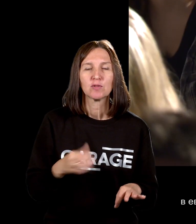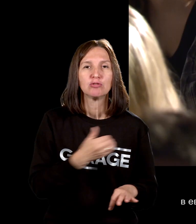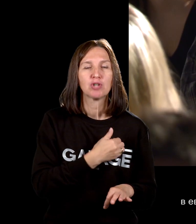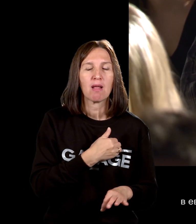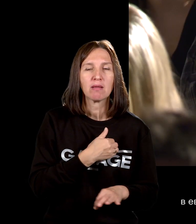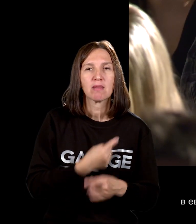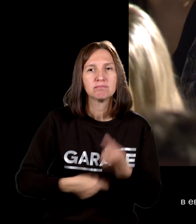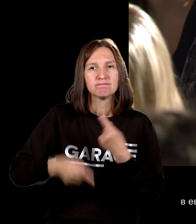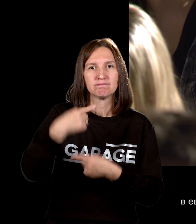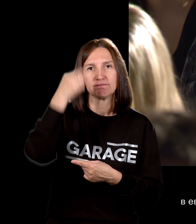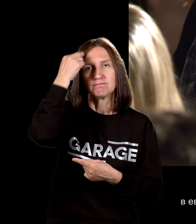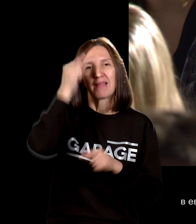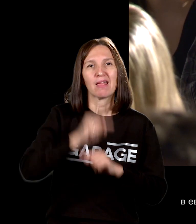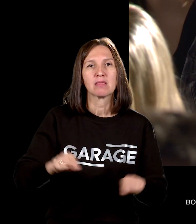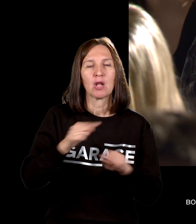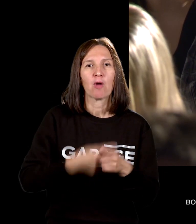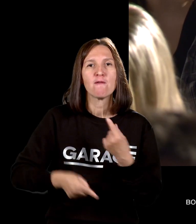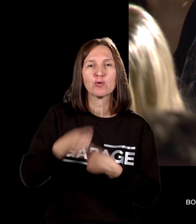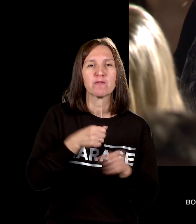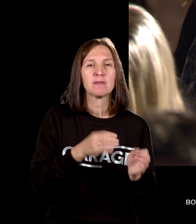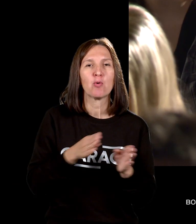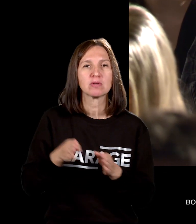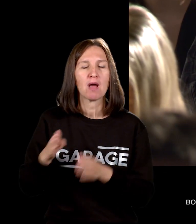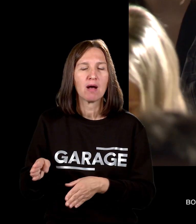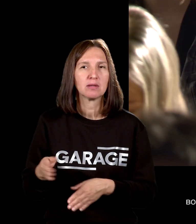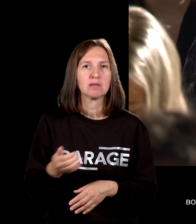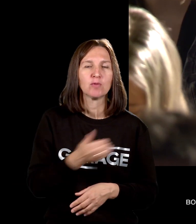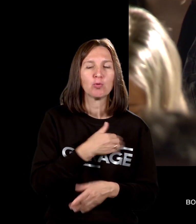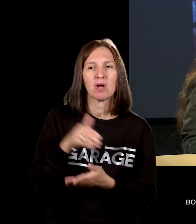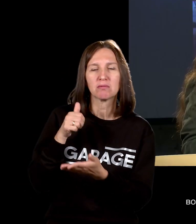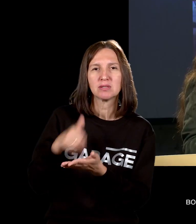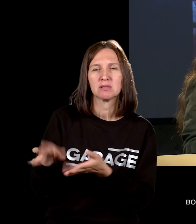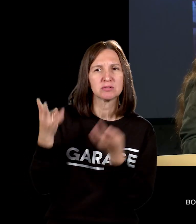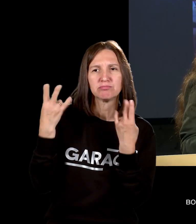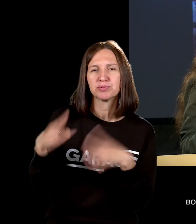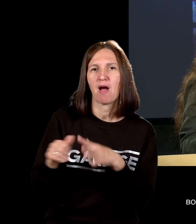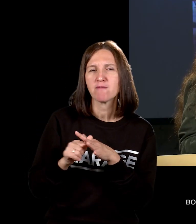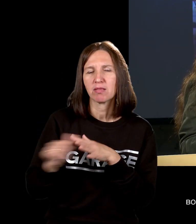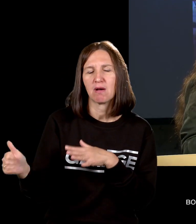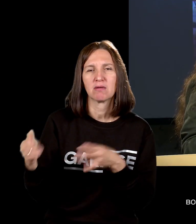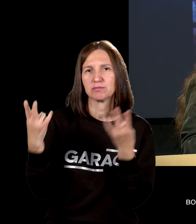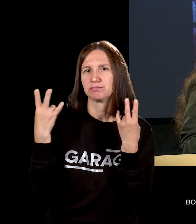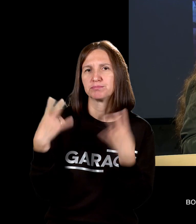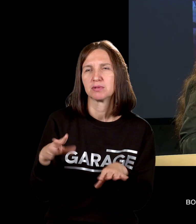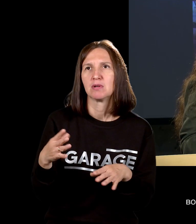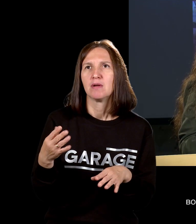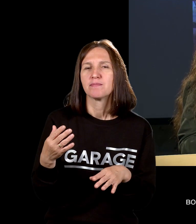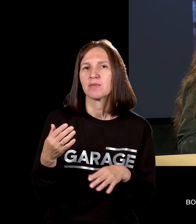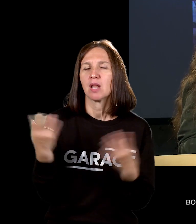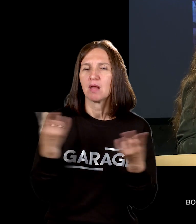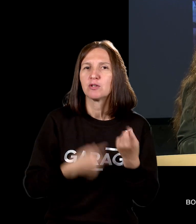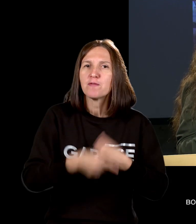под такой идеологией возврат к порядку, да, отказаться от экспериментов авангарда, вернуться к фигуративности, вернуться к такой